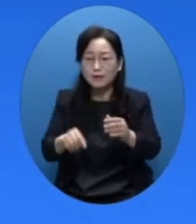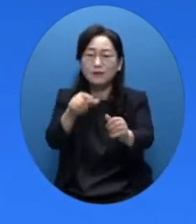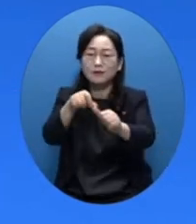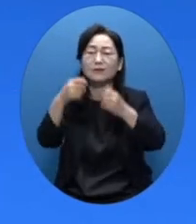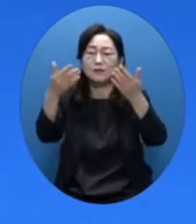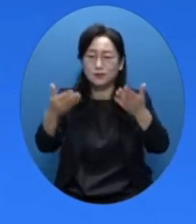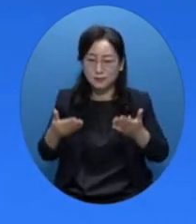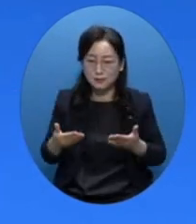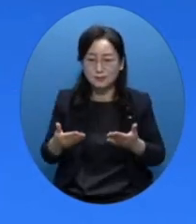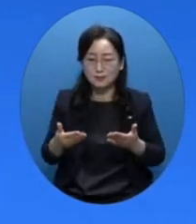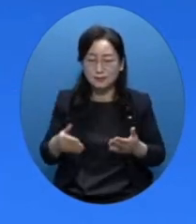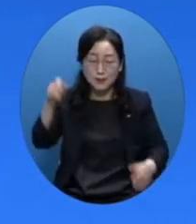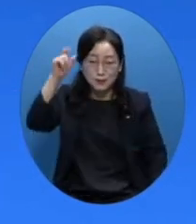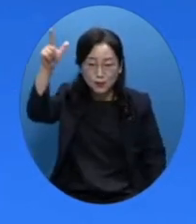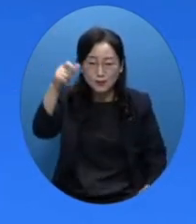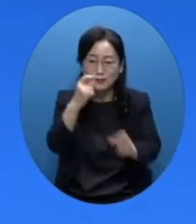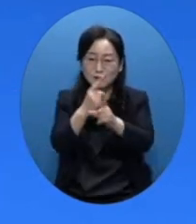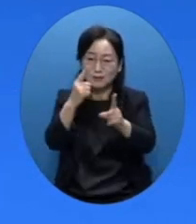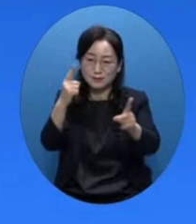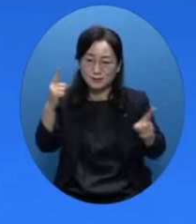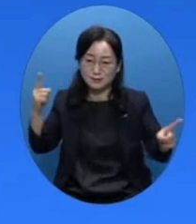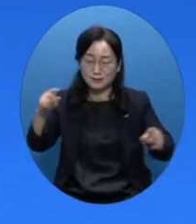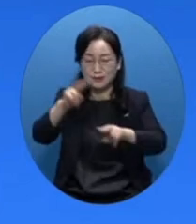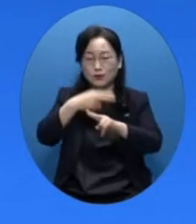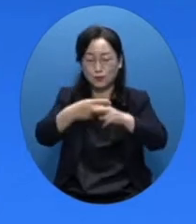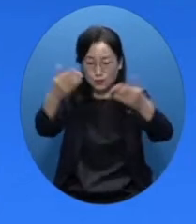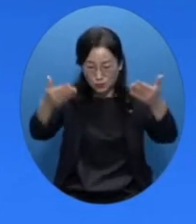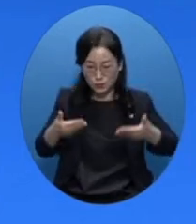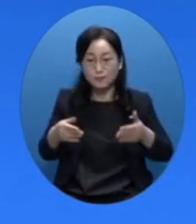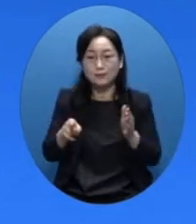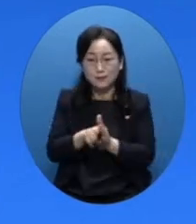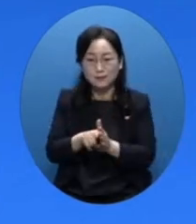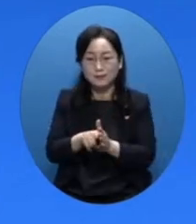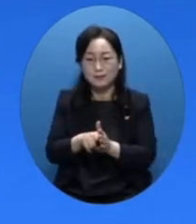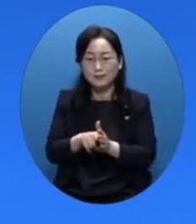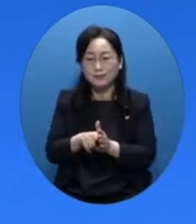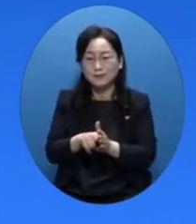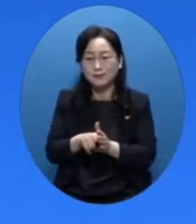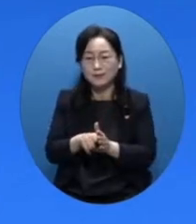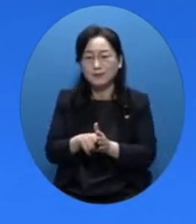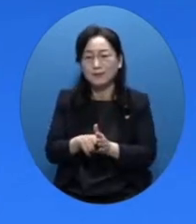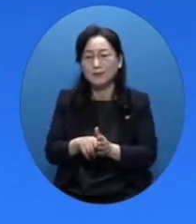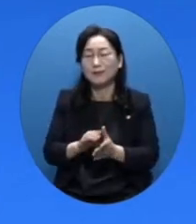주시고 위대한 승리를 선물로 가다 쉬는 것입니다